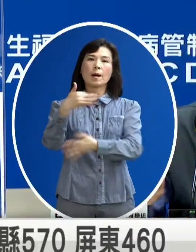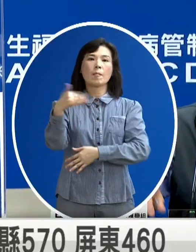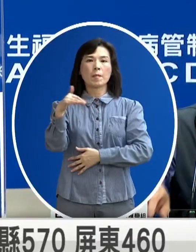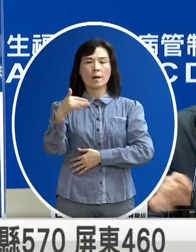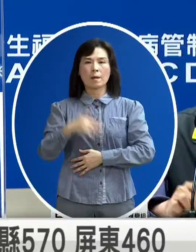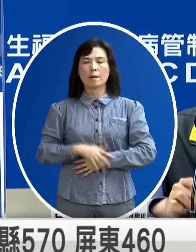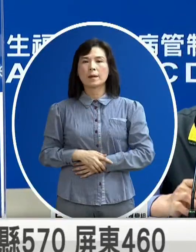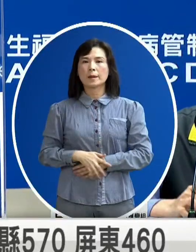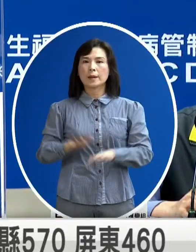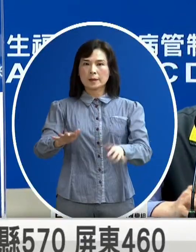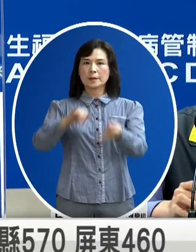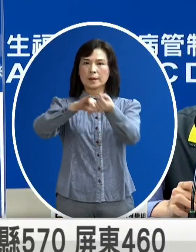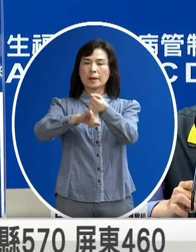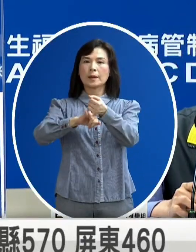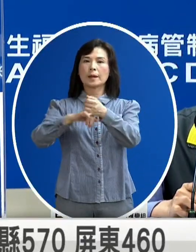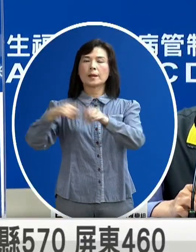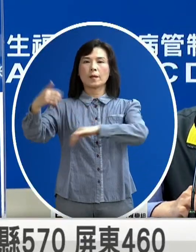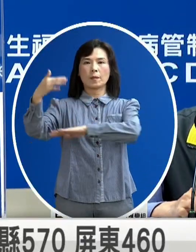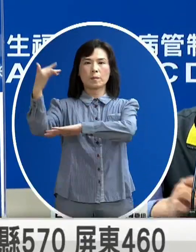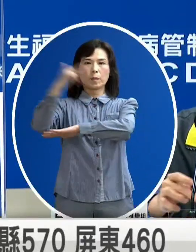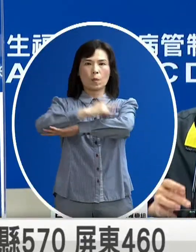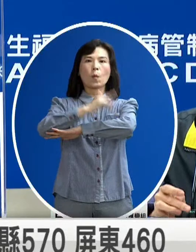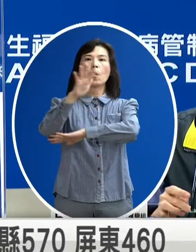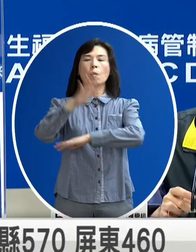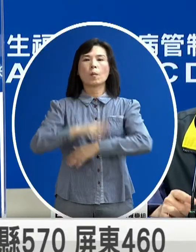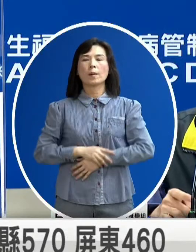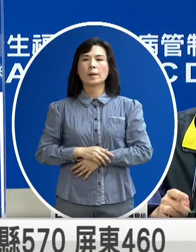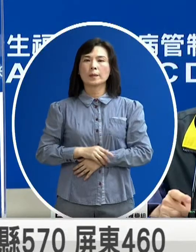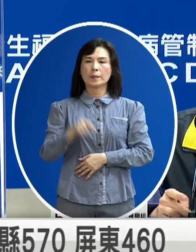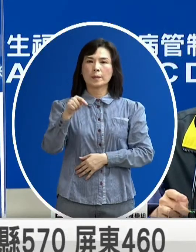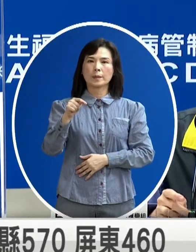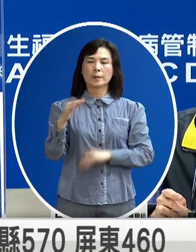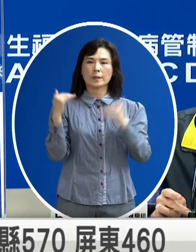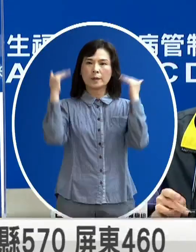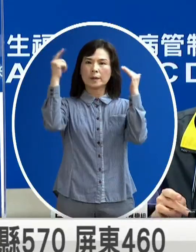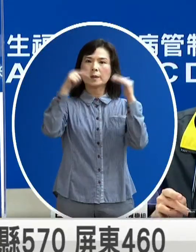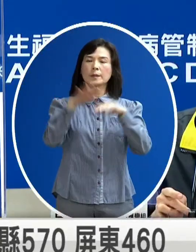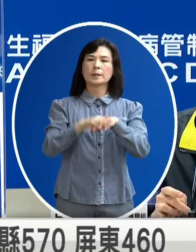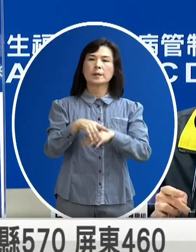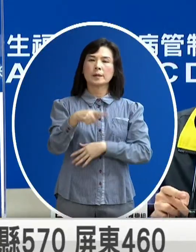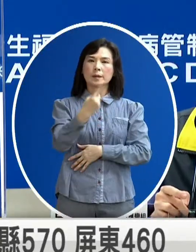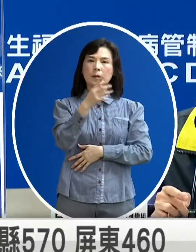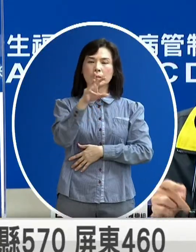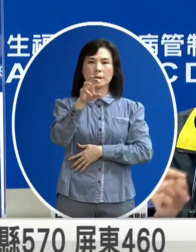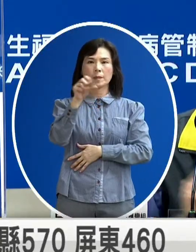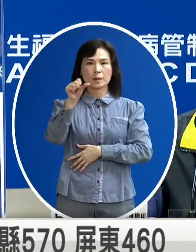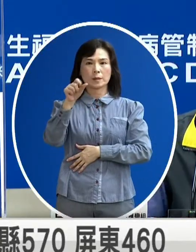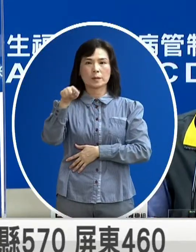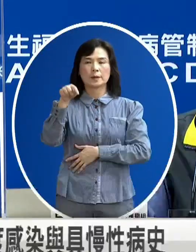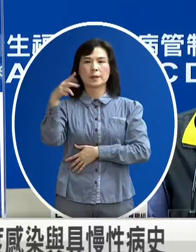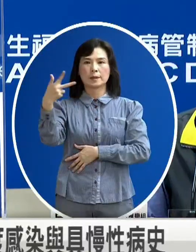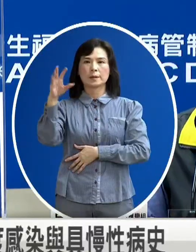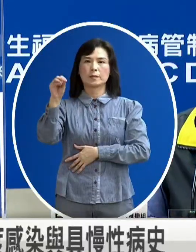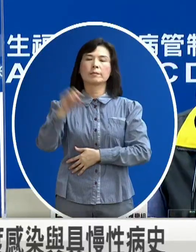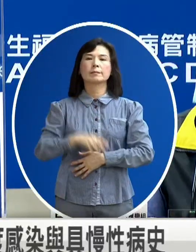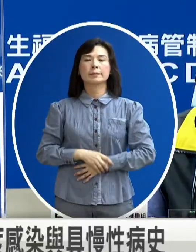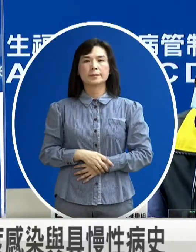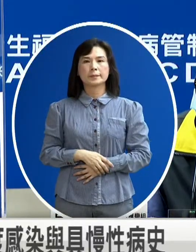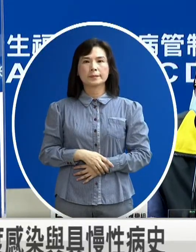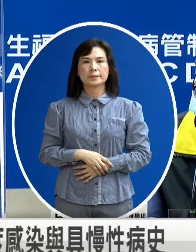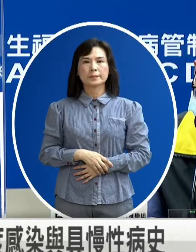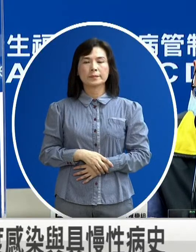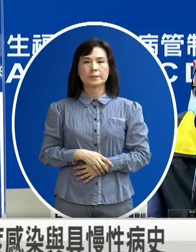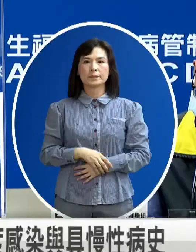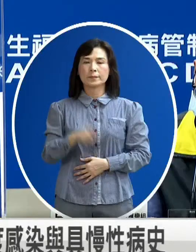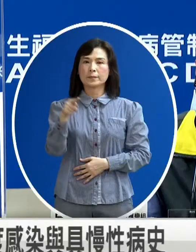那目前他已经订好航班的，一个是成人剂型185.7万剂，